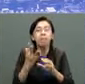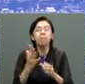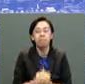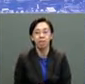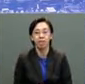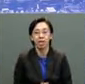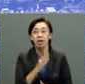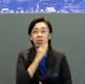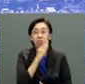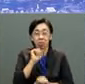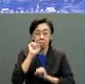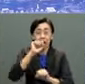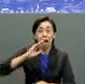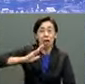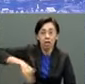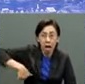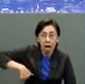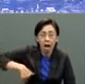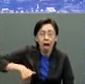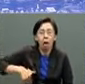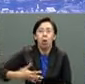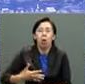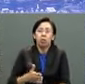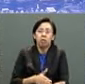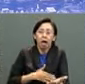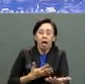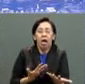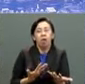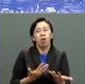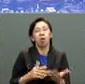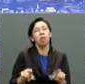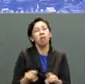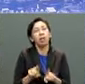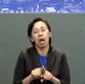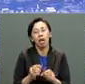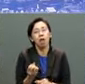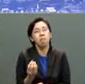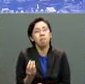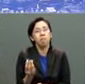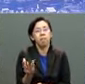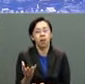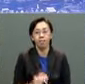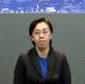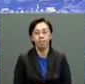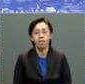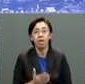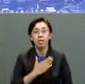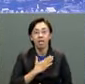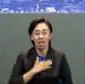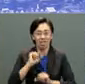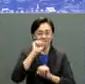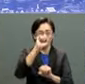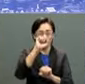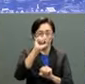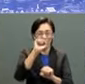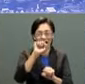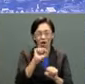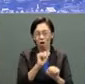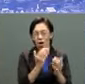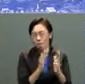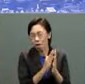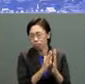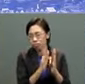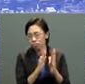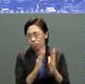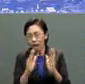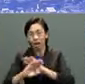ออกช้าก็คงไม่แตกต่างกันกับของคนอื่นเขาเช่นเดียวกันถึงออกได้เร็วแต่ถ้าเรายกเลิกเร็วก็จะกลับไปเป็นตัวเล